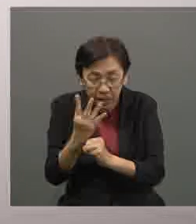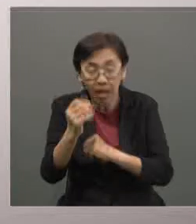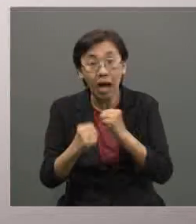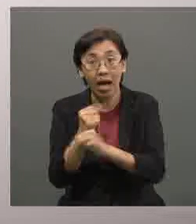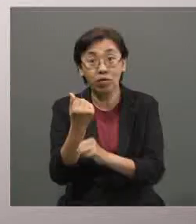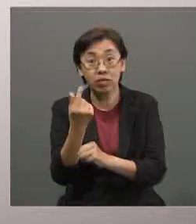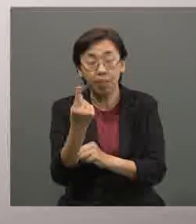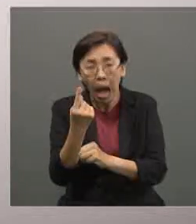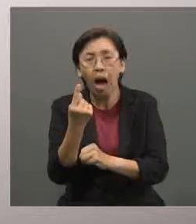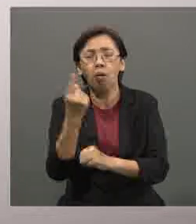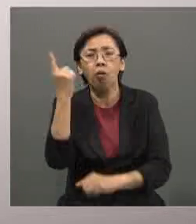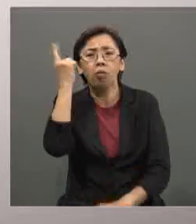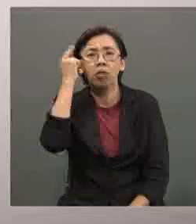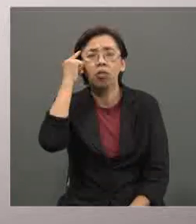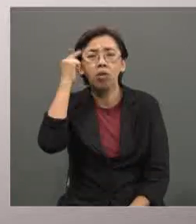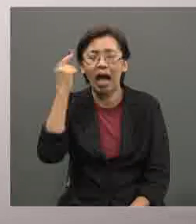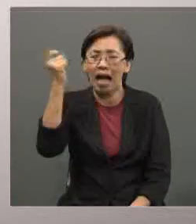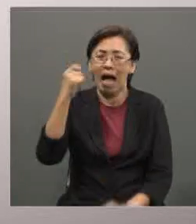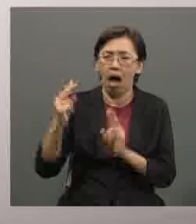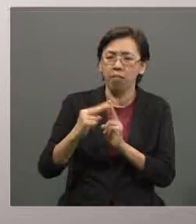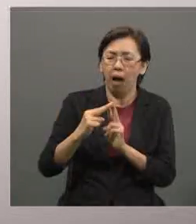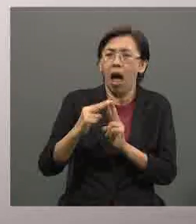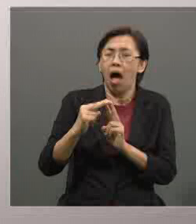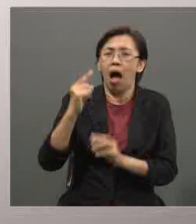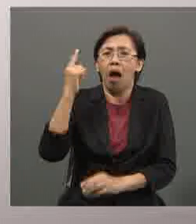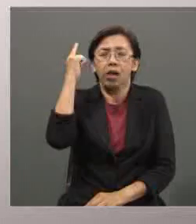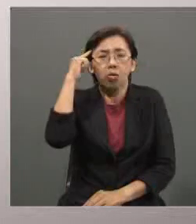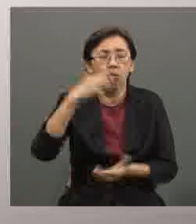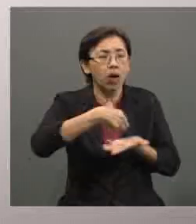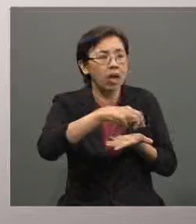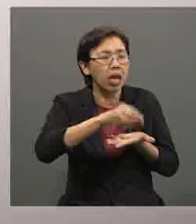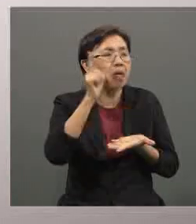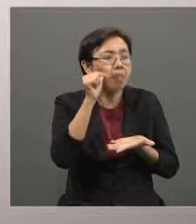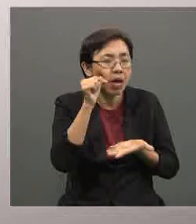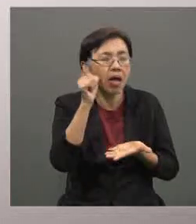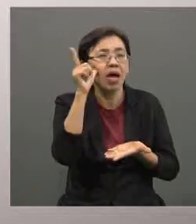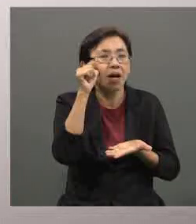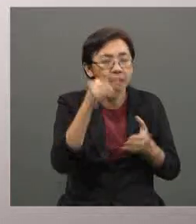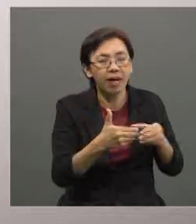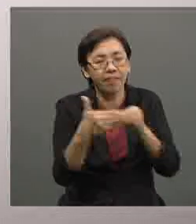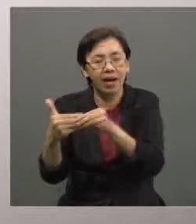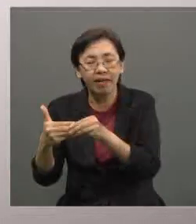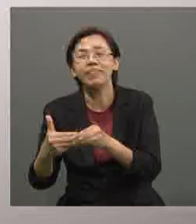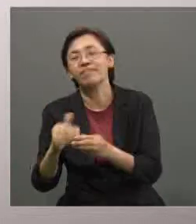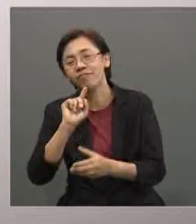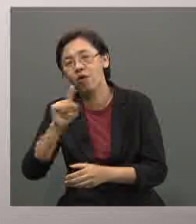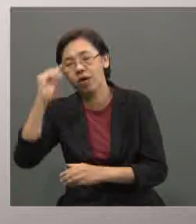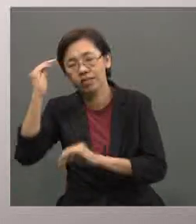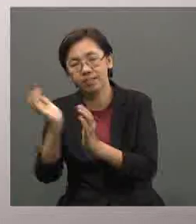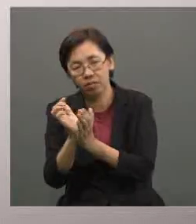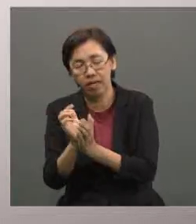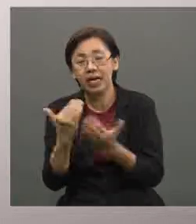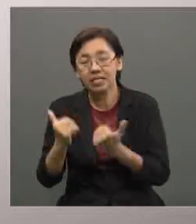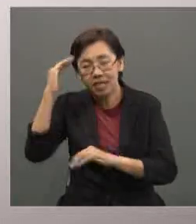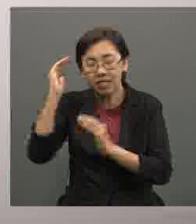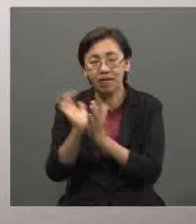ถึงได้มารู้ว่าสิ่งที่เกิดขึ้นกับตัวเองคืออะไรแล้วก็ไปเล่าให้แม่ฟังนะคะแม่ก็พาไปแจ้งความล่าสุดเนี่ยตำรวจก็เข้า